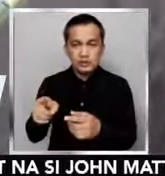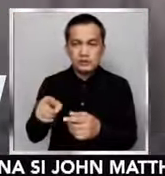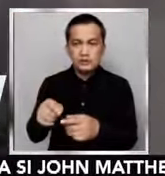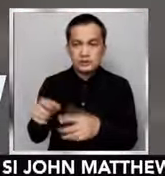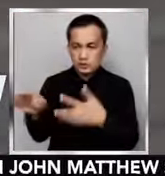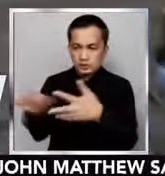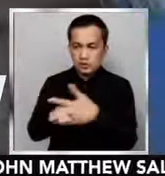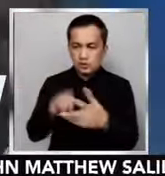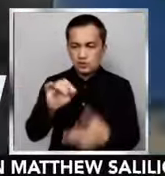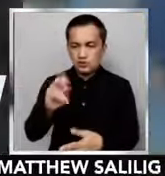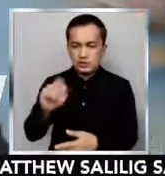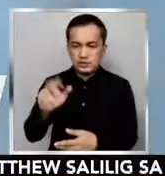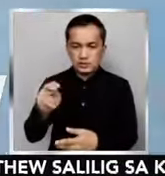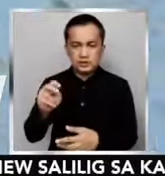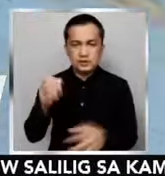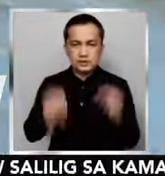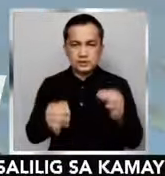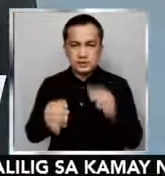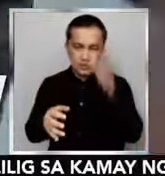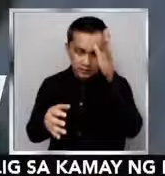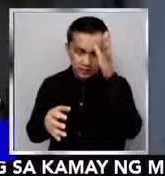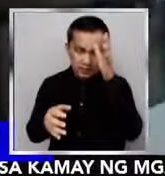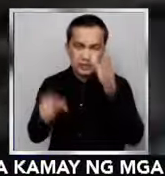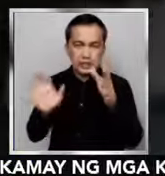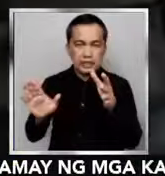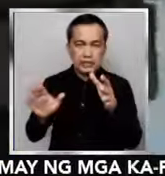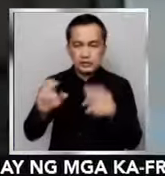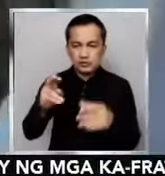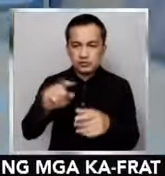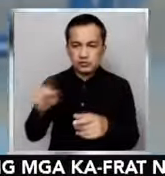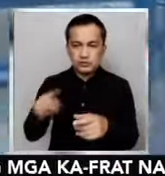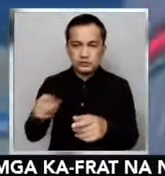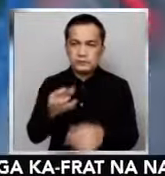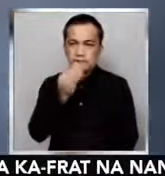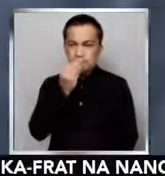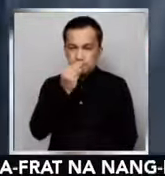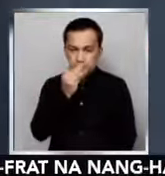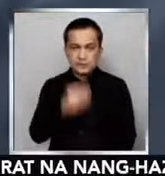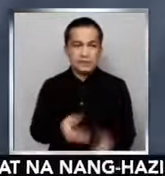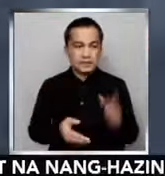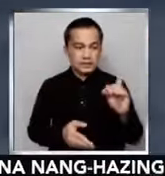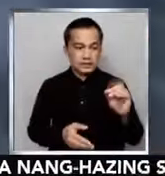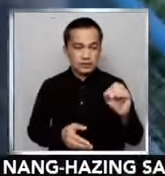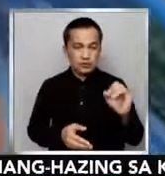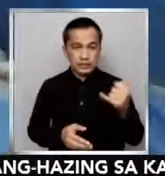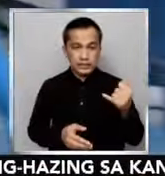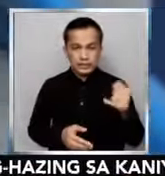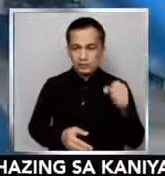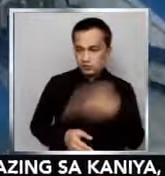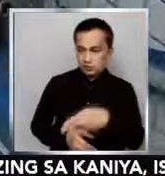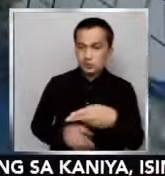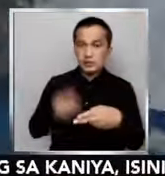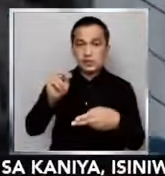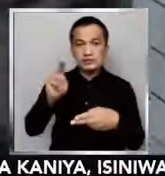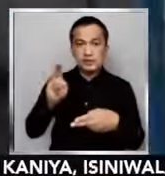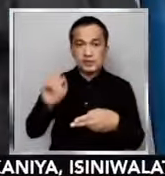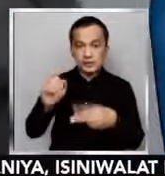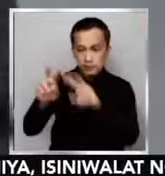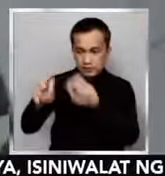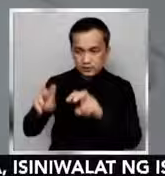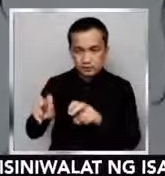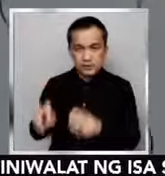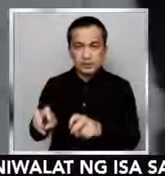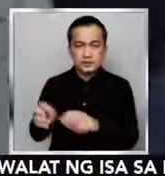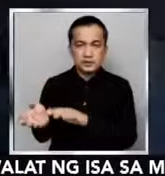man Cruz na tumangi magbigay ng pahayag ang DOJ inatasan ng ang NBI na mag-imbestiga sa kaso ng pagkamatay ni